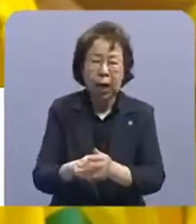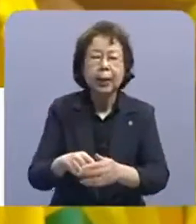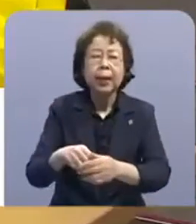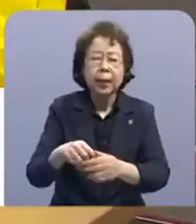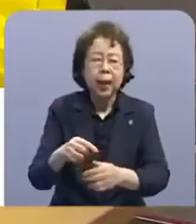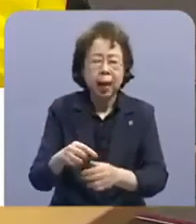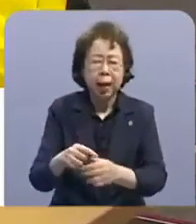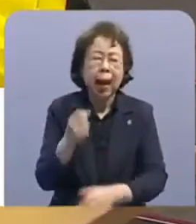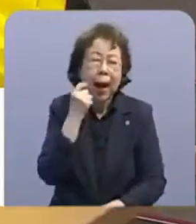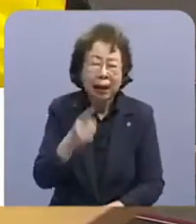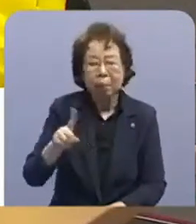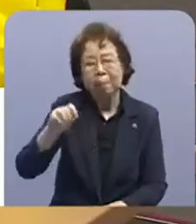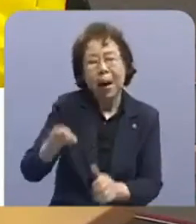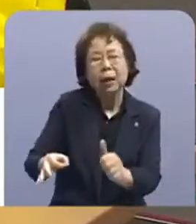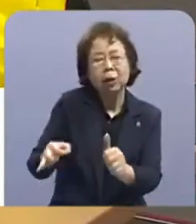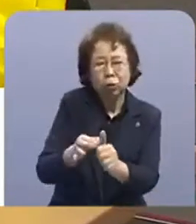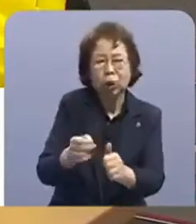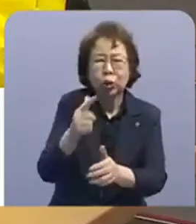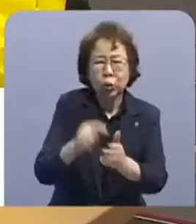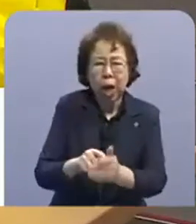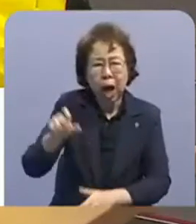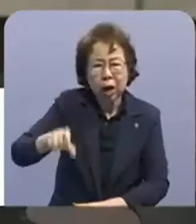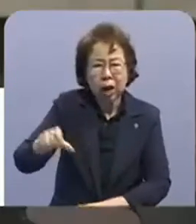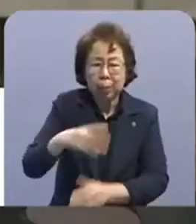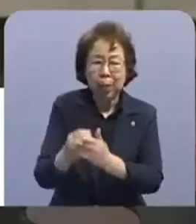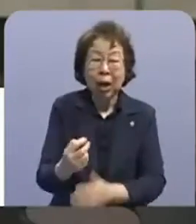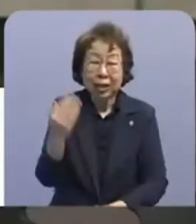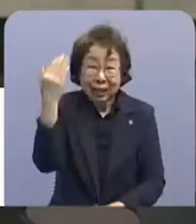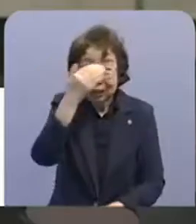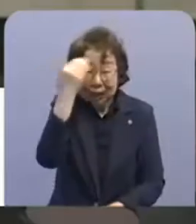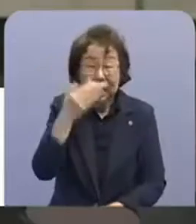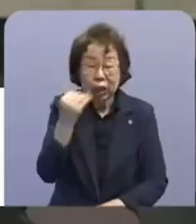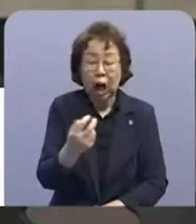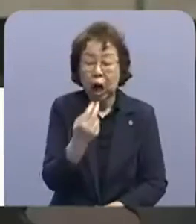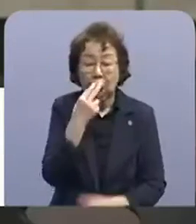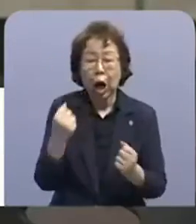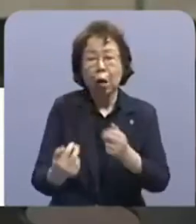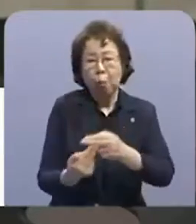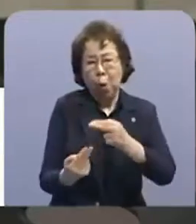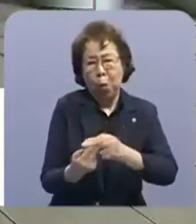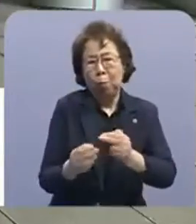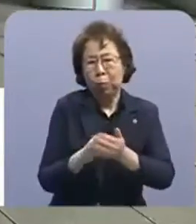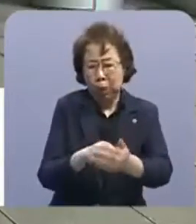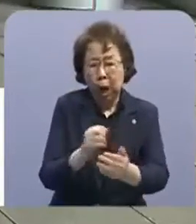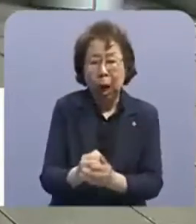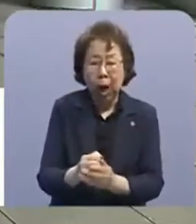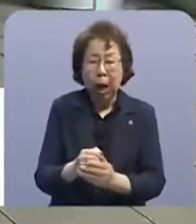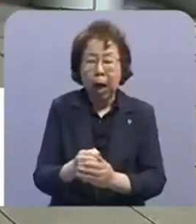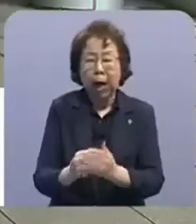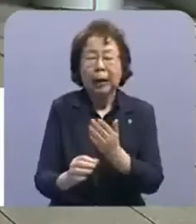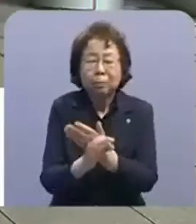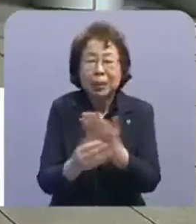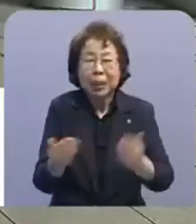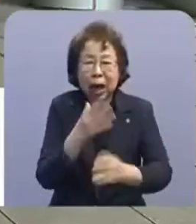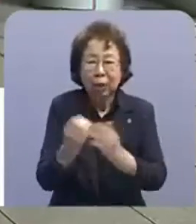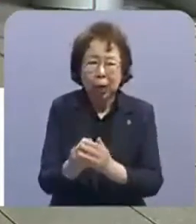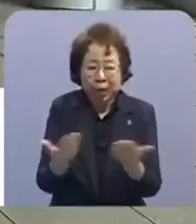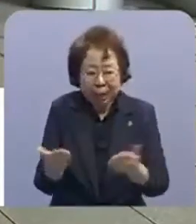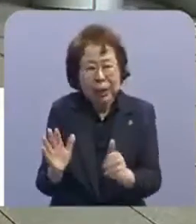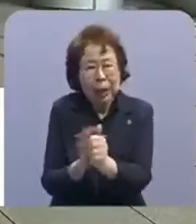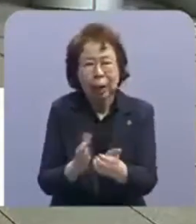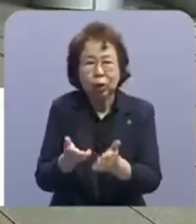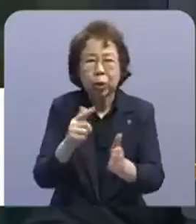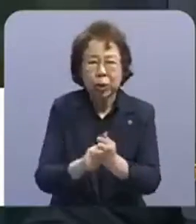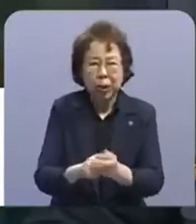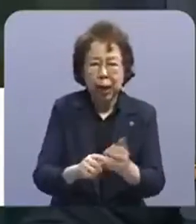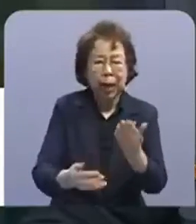도입, 청년 100% 건강보험 적용, 중대재해법 보완, 비정규직 처우 개선처럼 거대